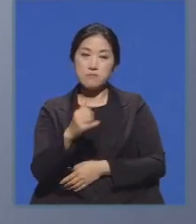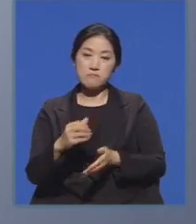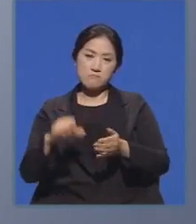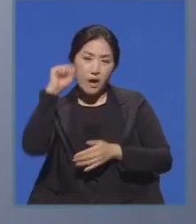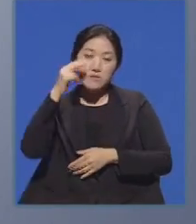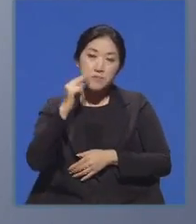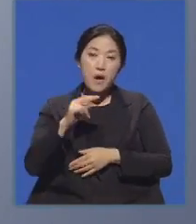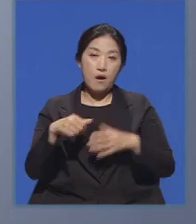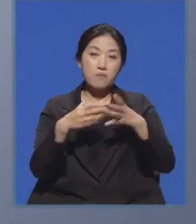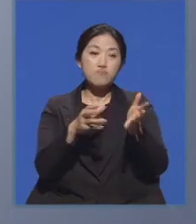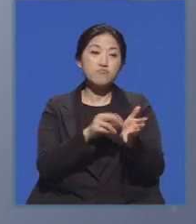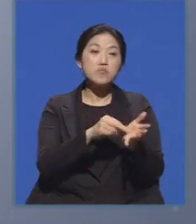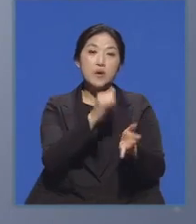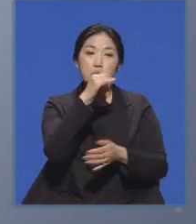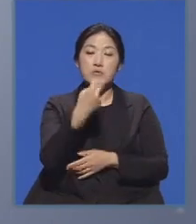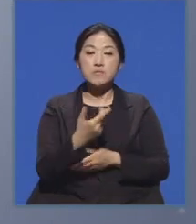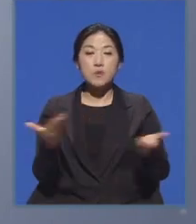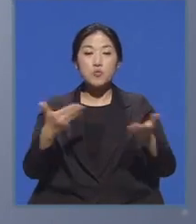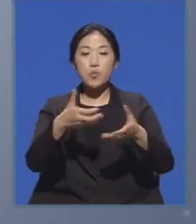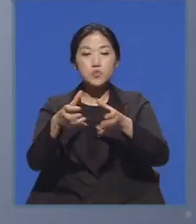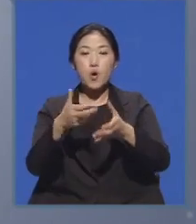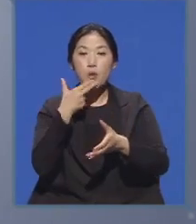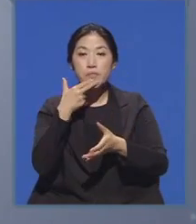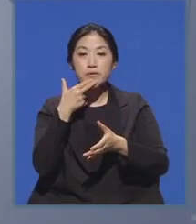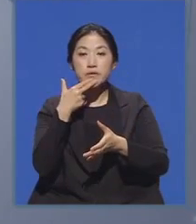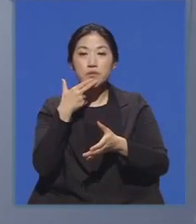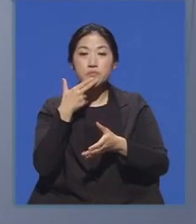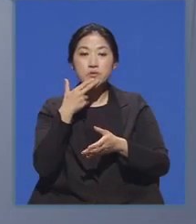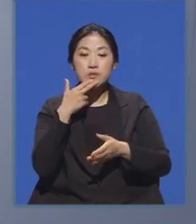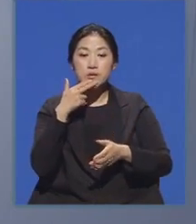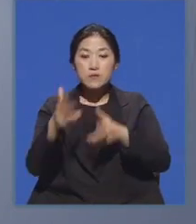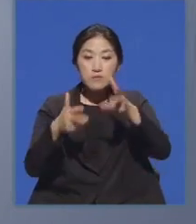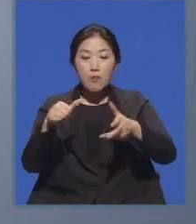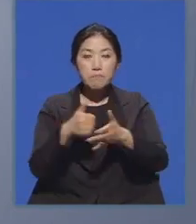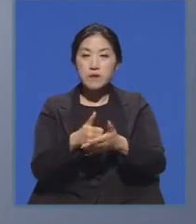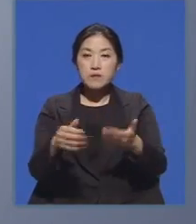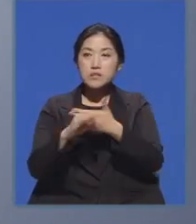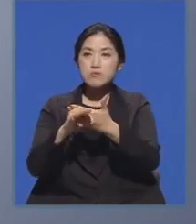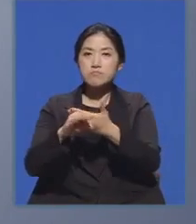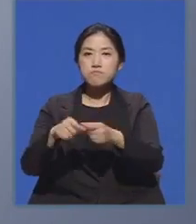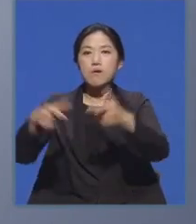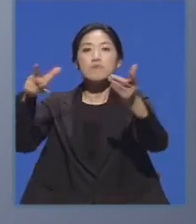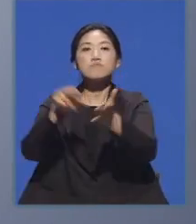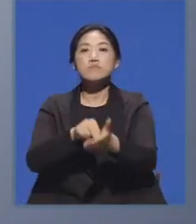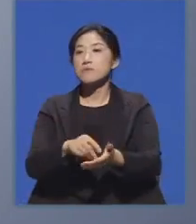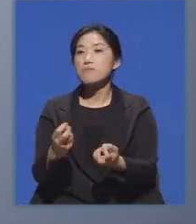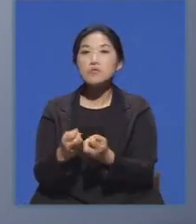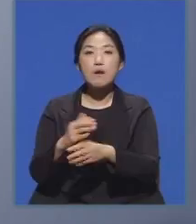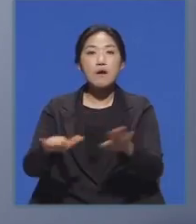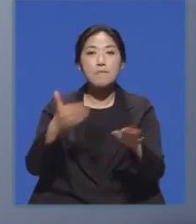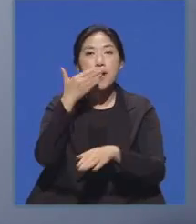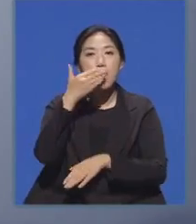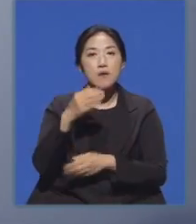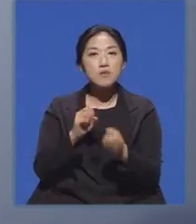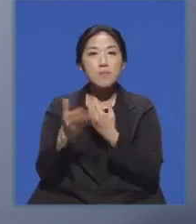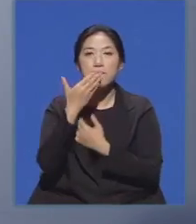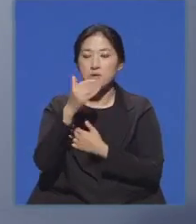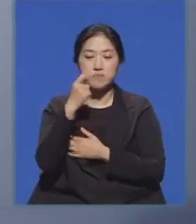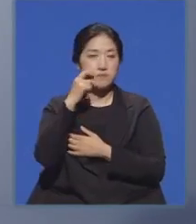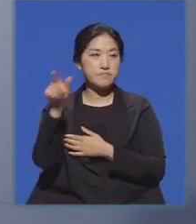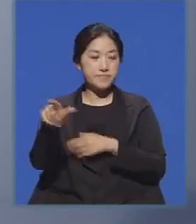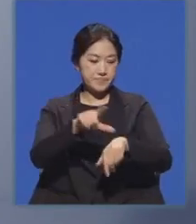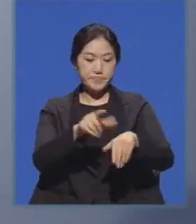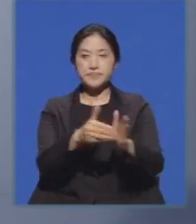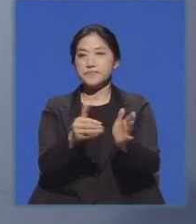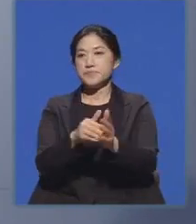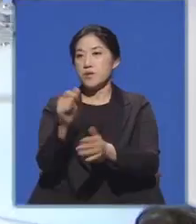문제도 있습니다. 그렇지만 노조 없는 사업장의 비정규직 문제는 설명이 안 됩니다. 홍우모님 방식으로는. 시간이 다 됐습니다. 자,